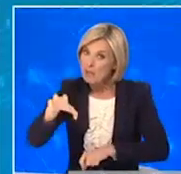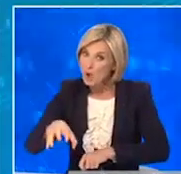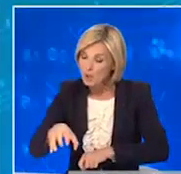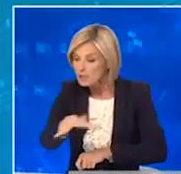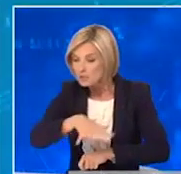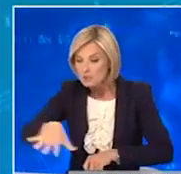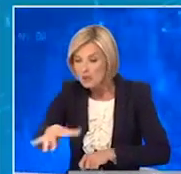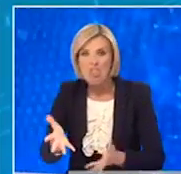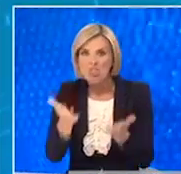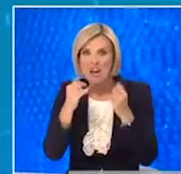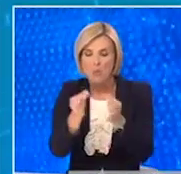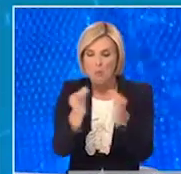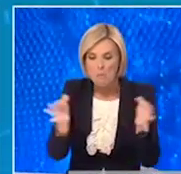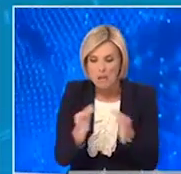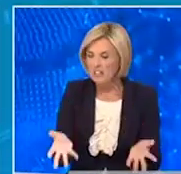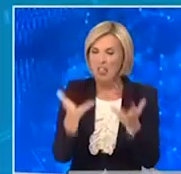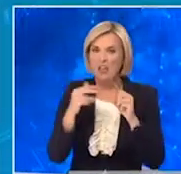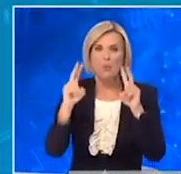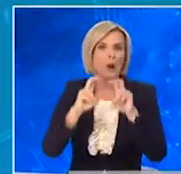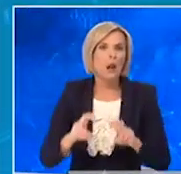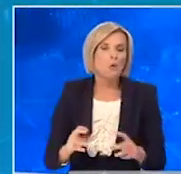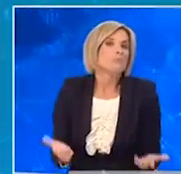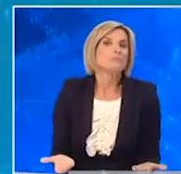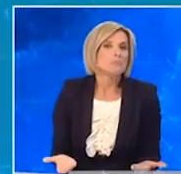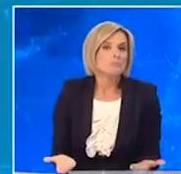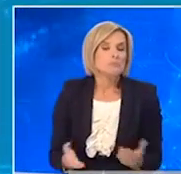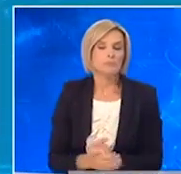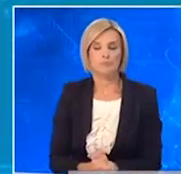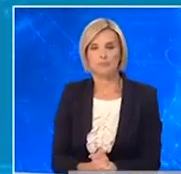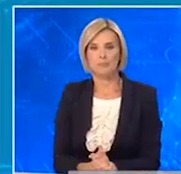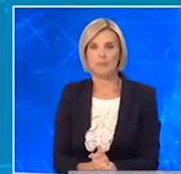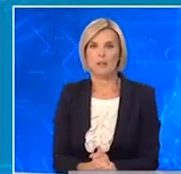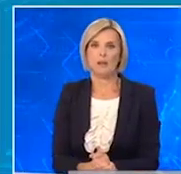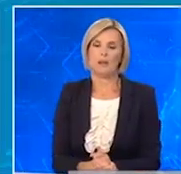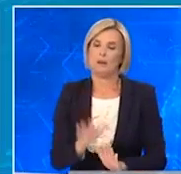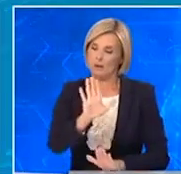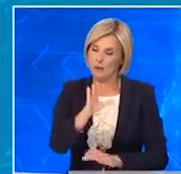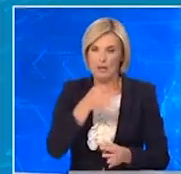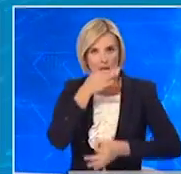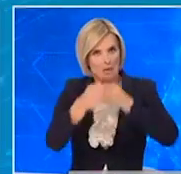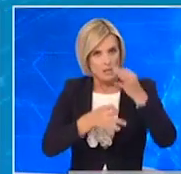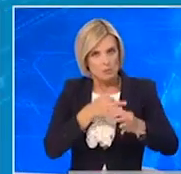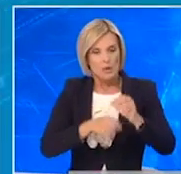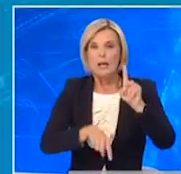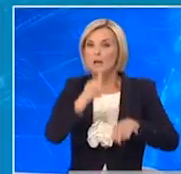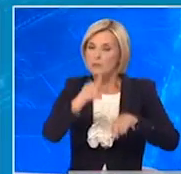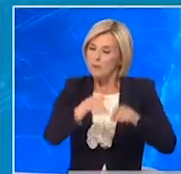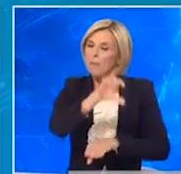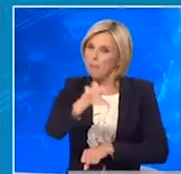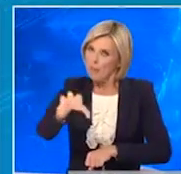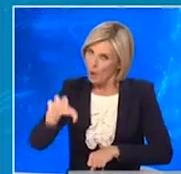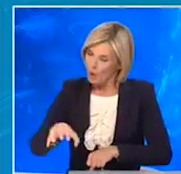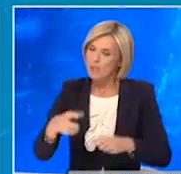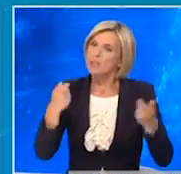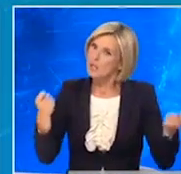κάνουν κανένα απολύτως έλεγχο και δεν τηρούν κανένα μέτρο. Κοιτάξτε, δεν υπάρχουν περιοχές οι οποίες είναι αυτόνομες και δεν τηρούν κανένα